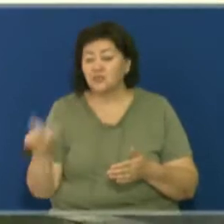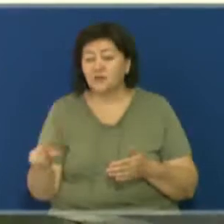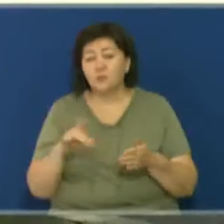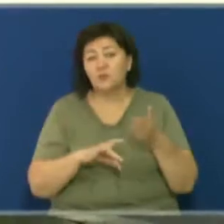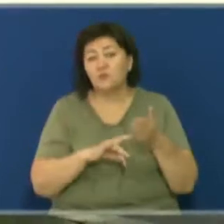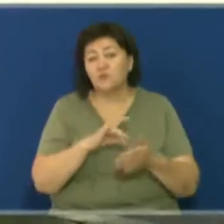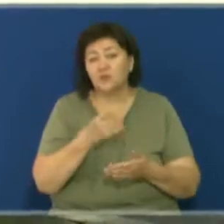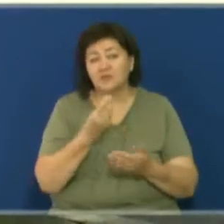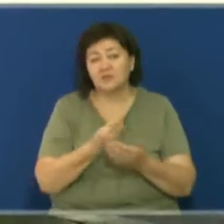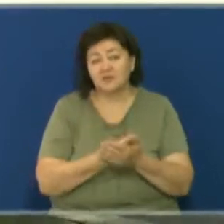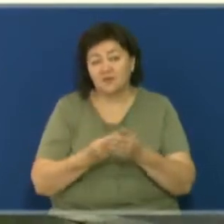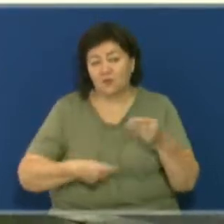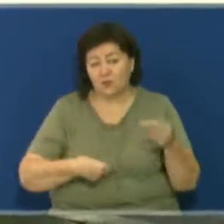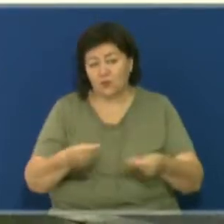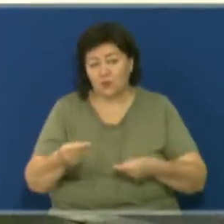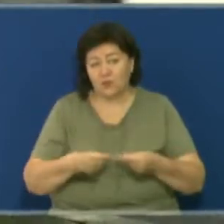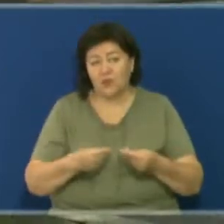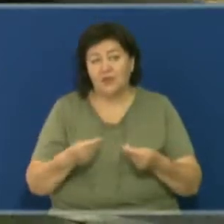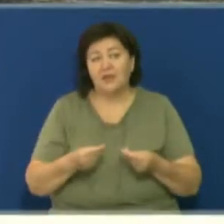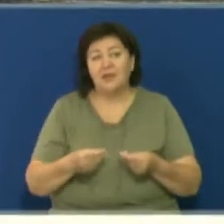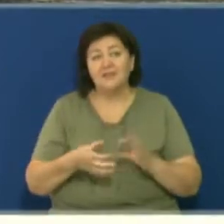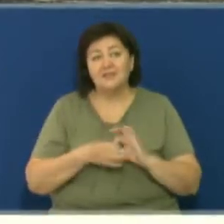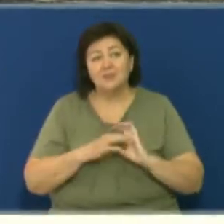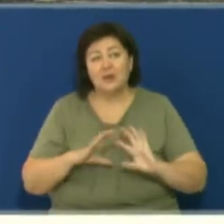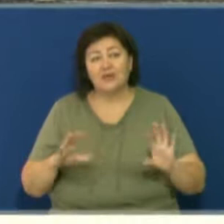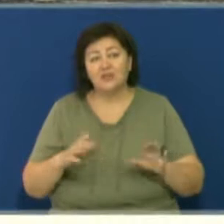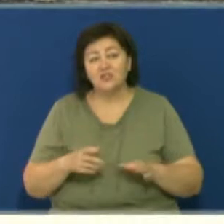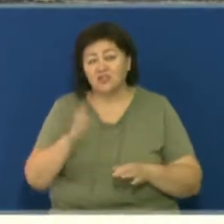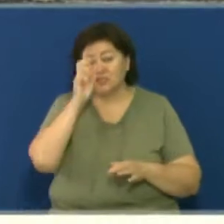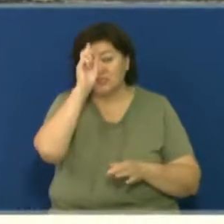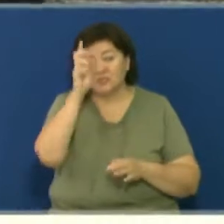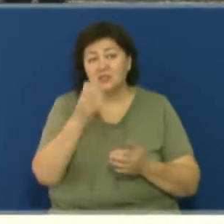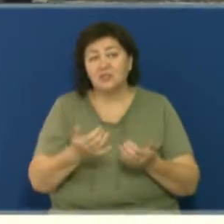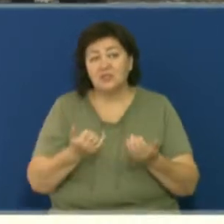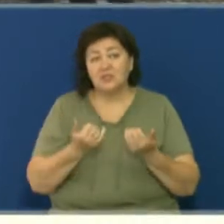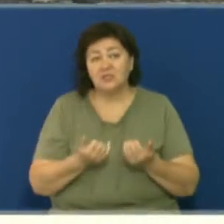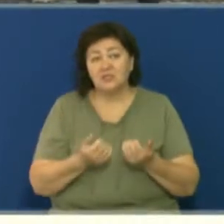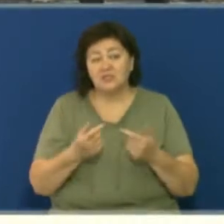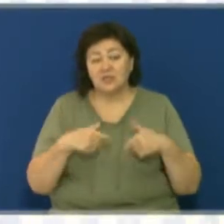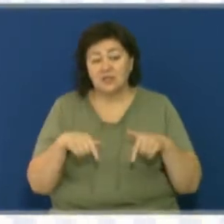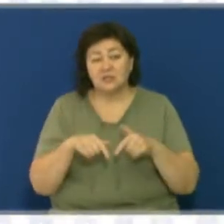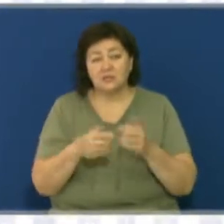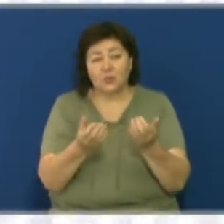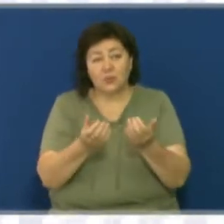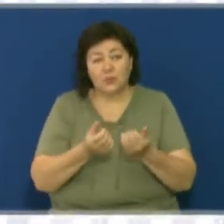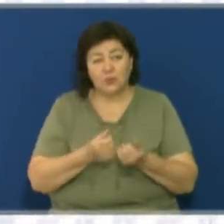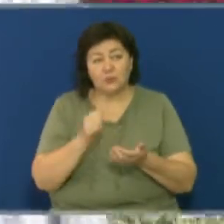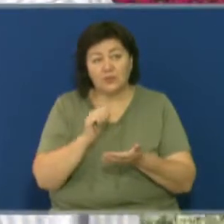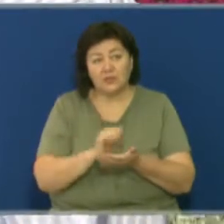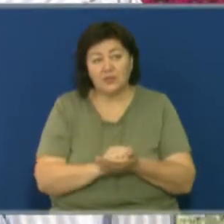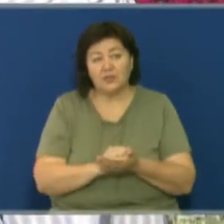является светским и демократичным государством. На сегодняшний день проводится прием документов кандидатов и их активная агитационная